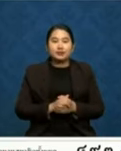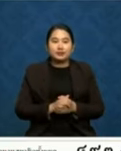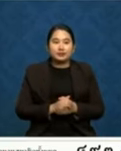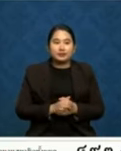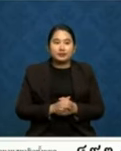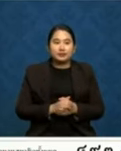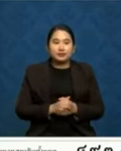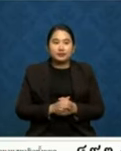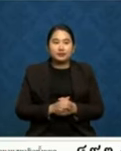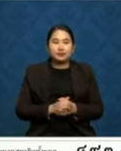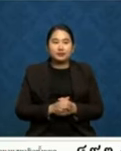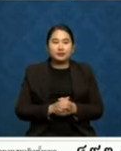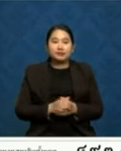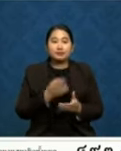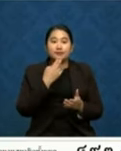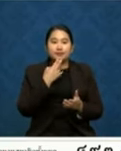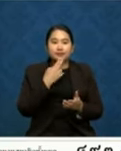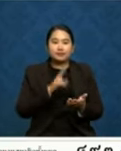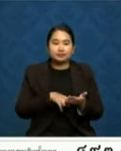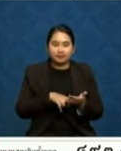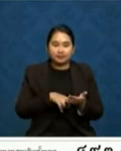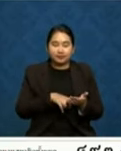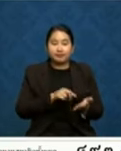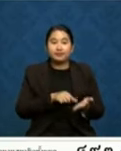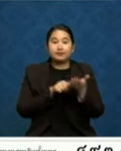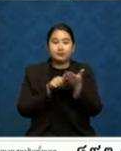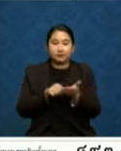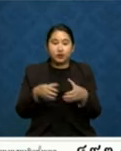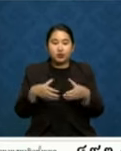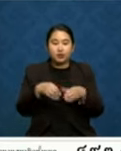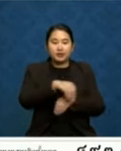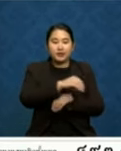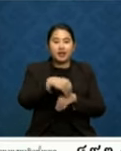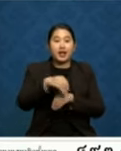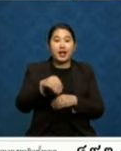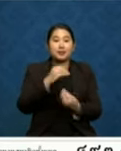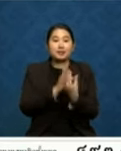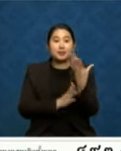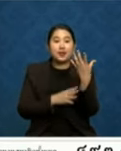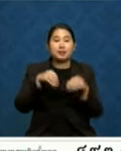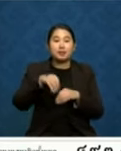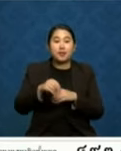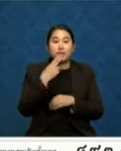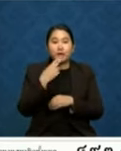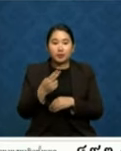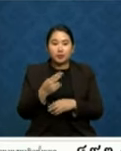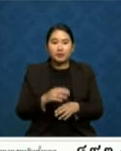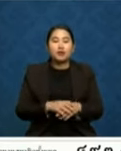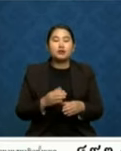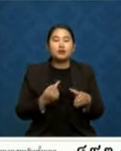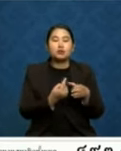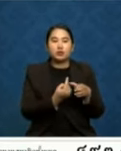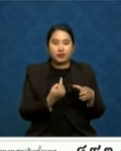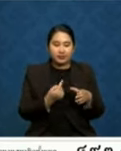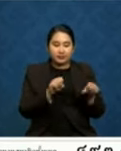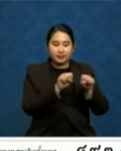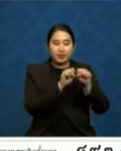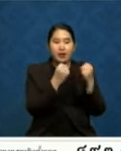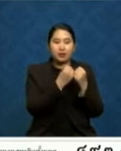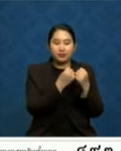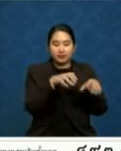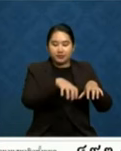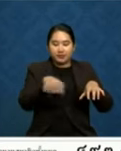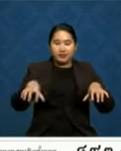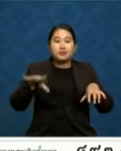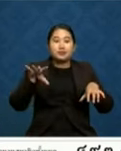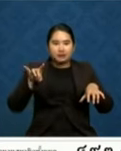การหนังสือจากภาคีชาวไร่ยาสูบแห่งประเทศไทยซึ่งเป็นตัวแทนของ8สมาคมและ2